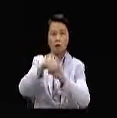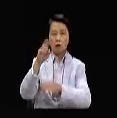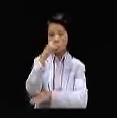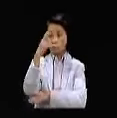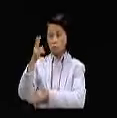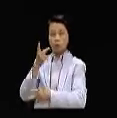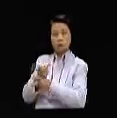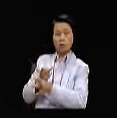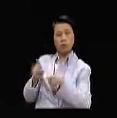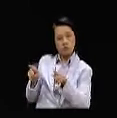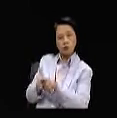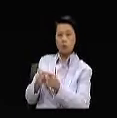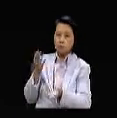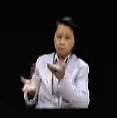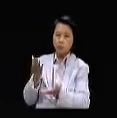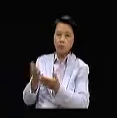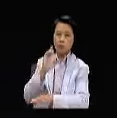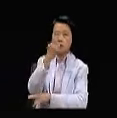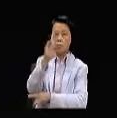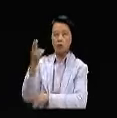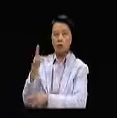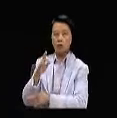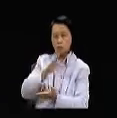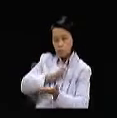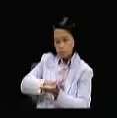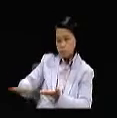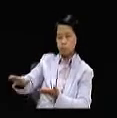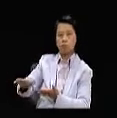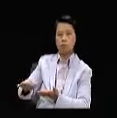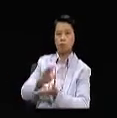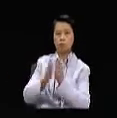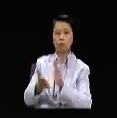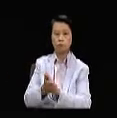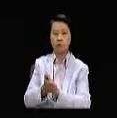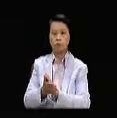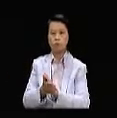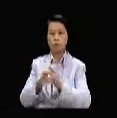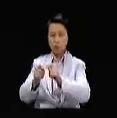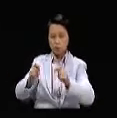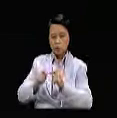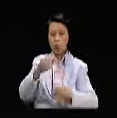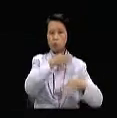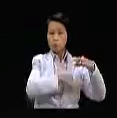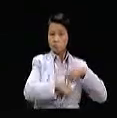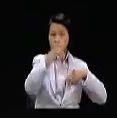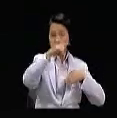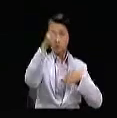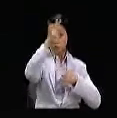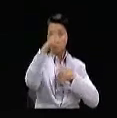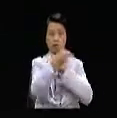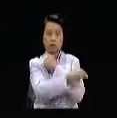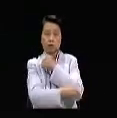Simpan itu sendiri perlu diusahakan silkan satunya untuk menjadi revenue atau pendapatan kepada kerajaan Negeri